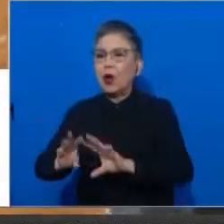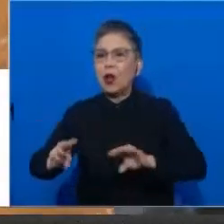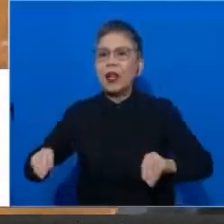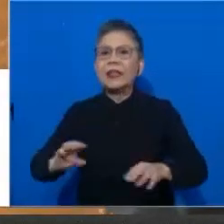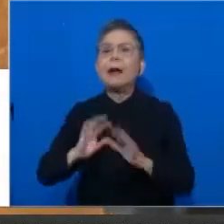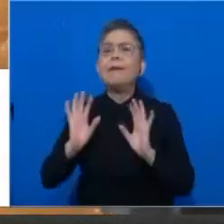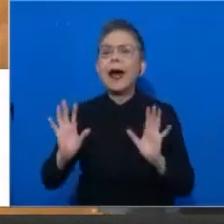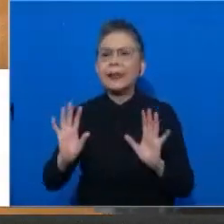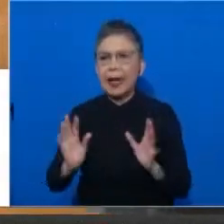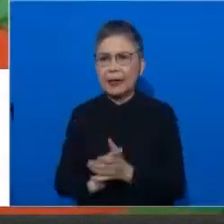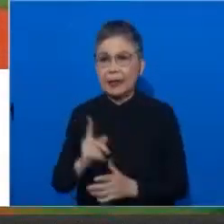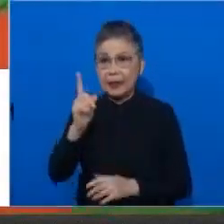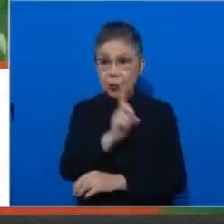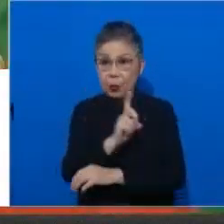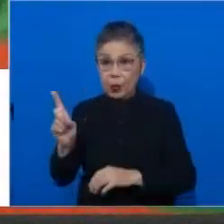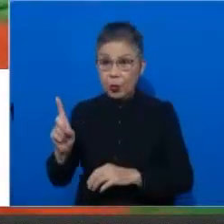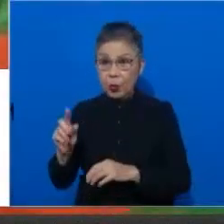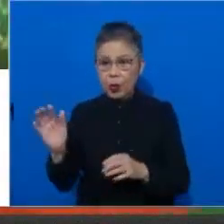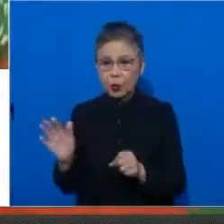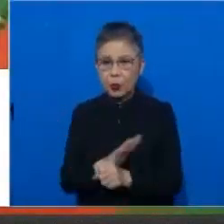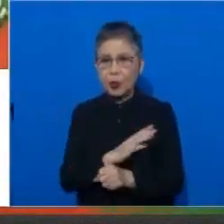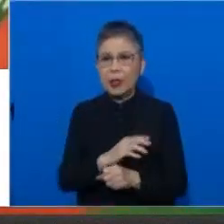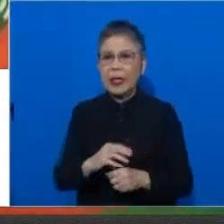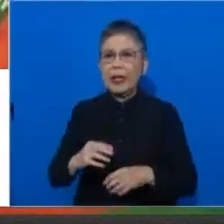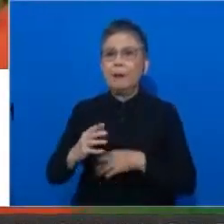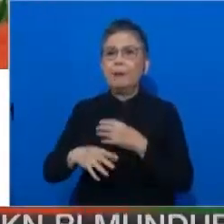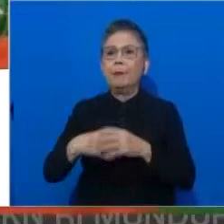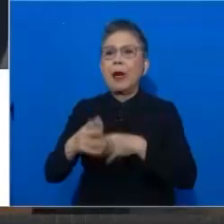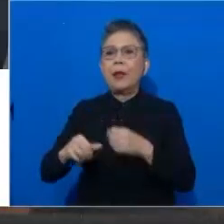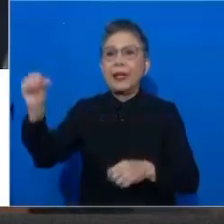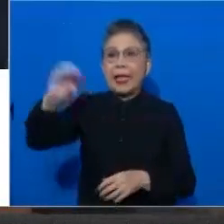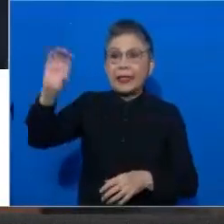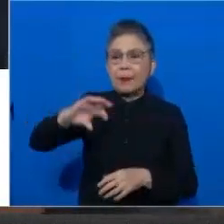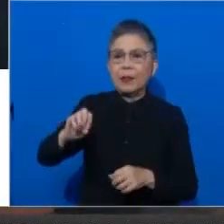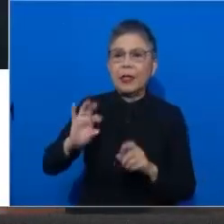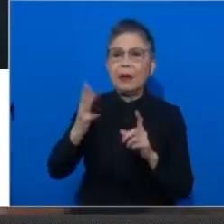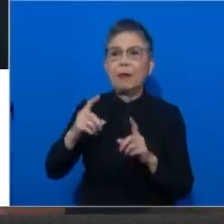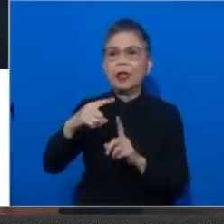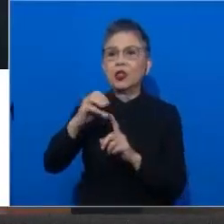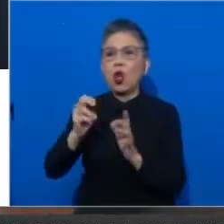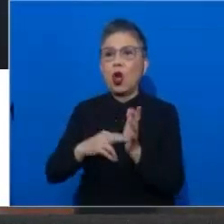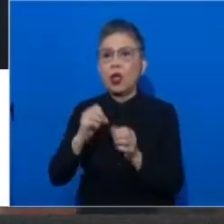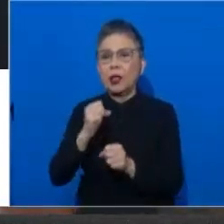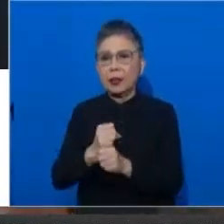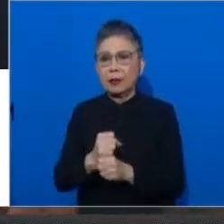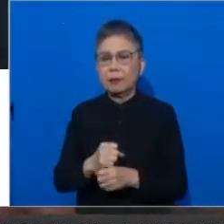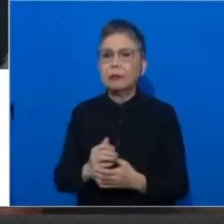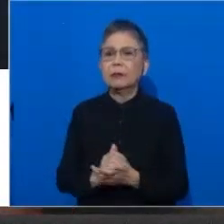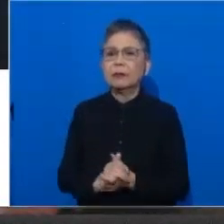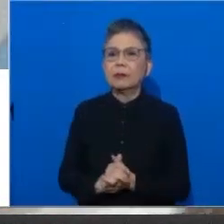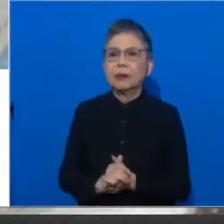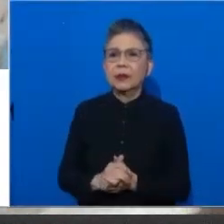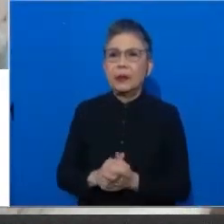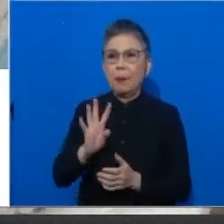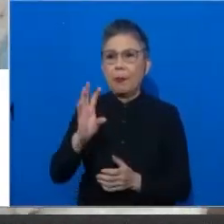sekitar. Dalam sepekan, ia harus memenuhi kebutuhan pabrik kecap sebanyak 10-15 ton atau 40-50 ton per